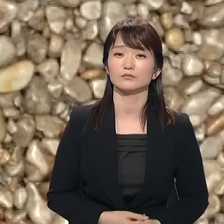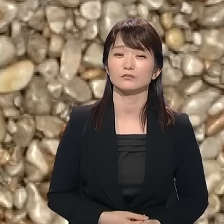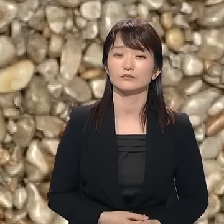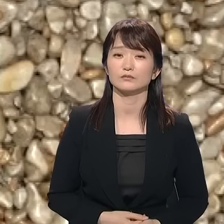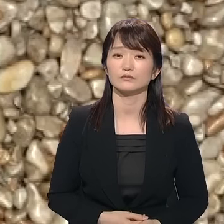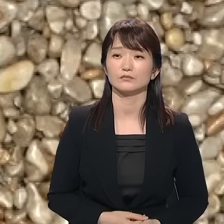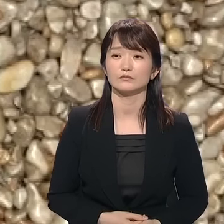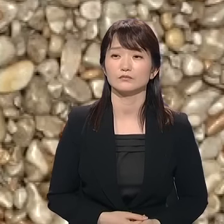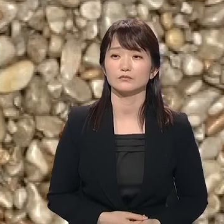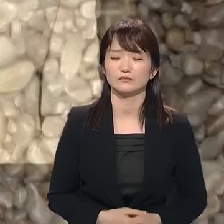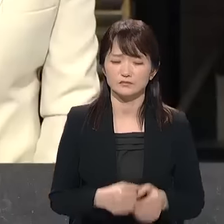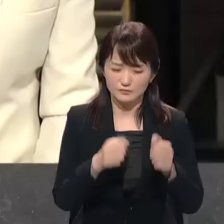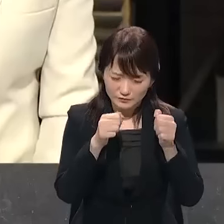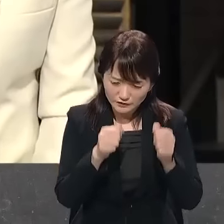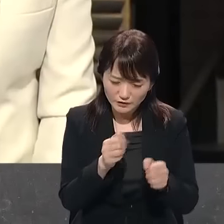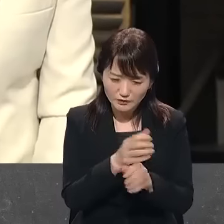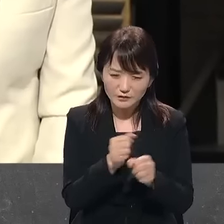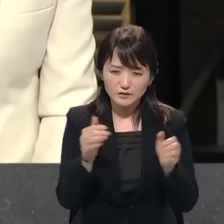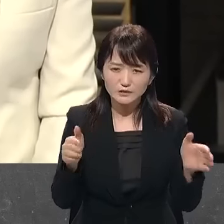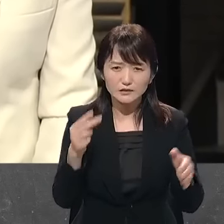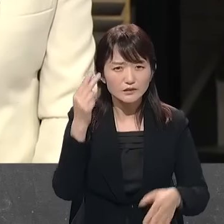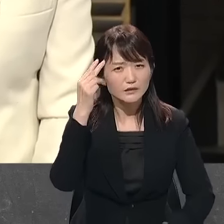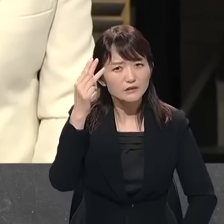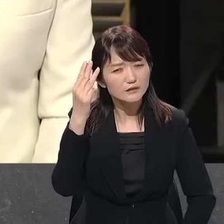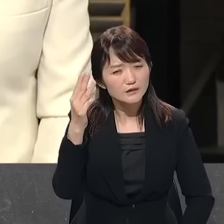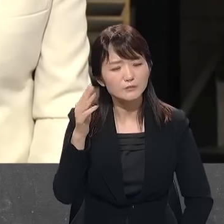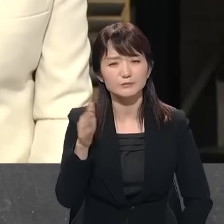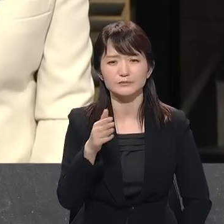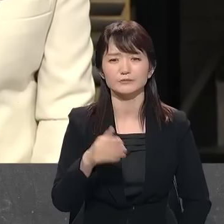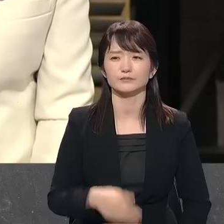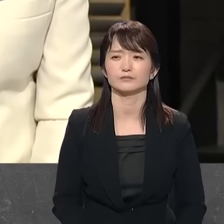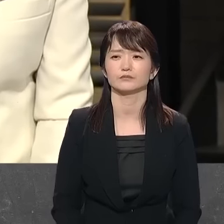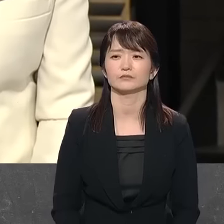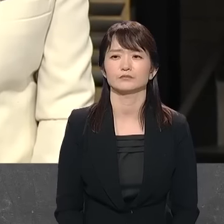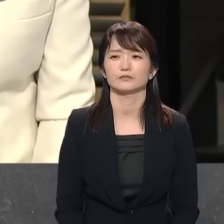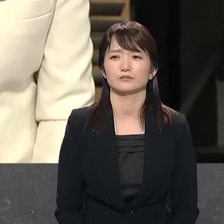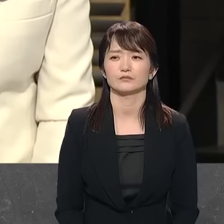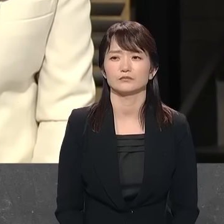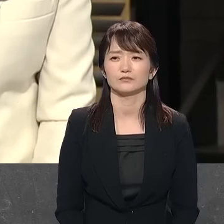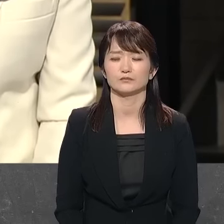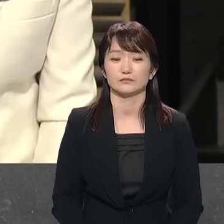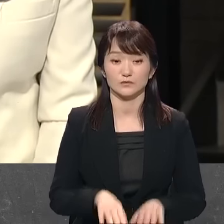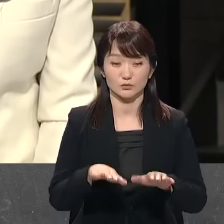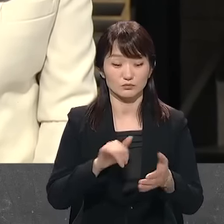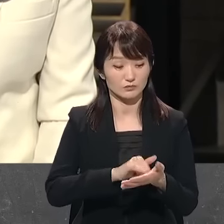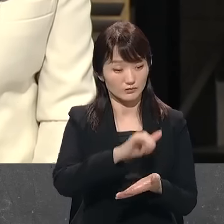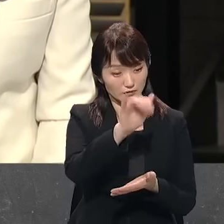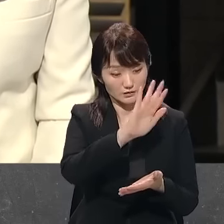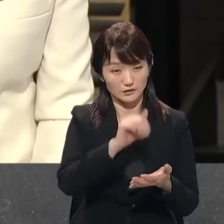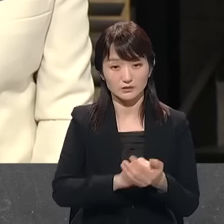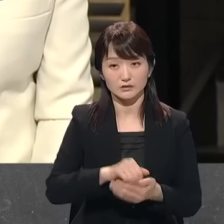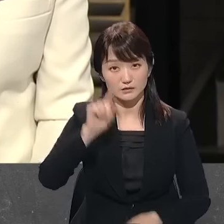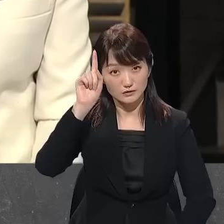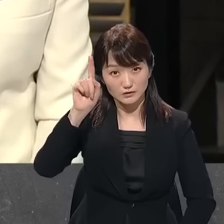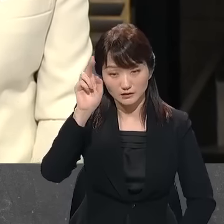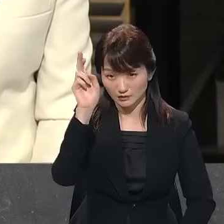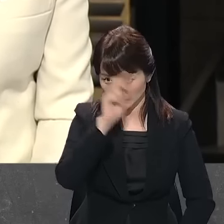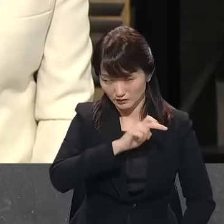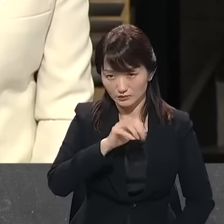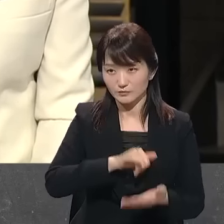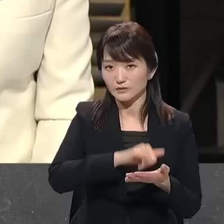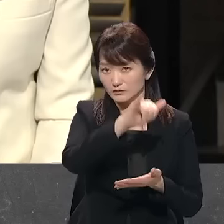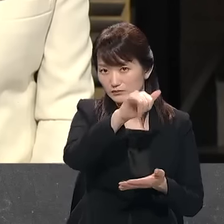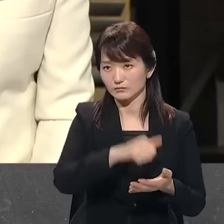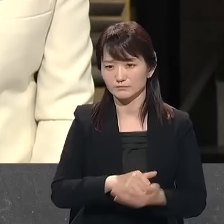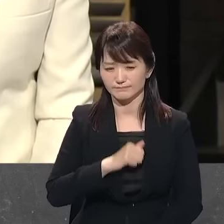체류 기간이 기껏 해봤자 2, 3일이거든요. 그러니까 어차피 오늘 가는 거 아니면 내일 아침에 가는 겁니다. 그러니까